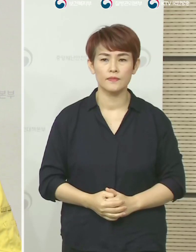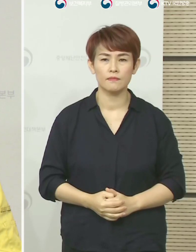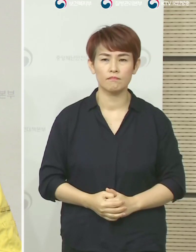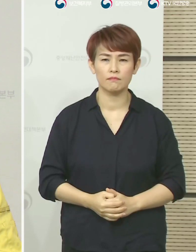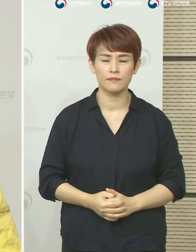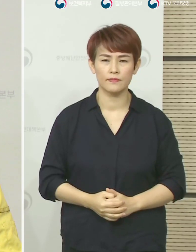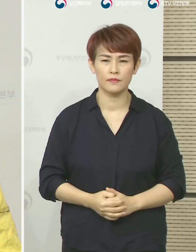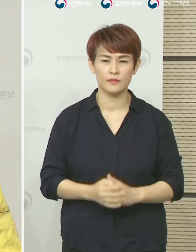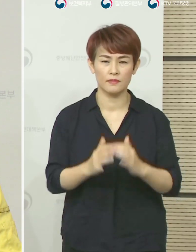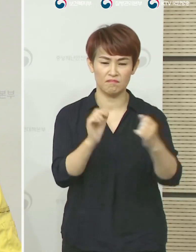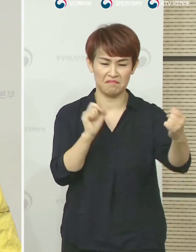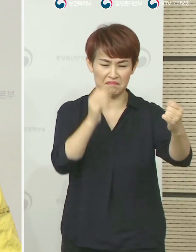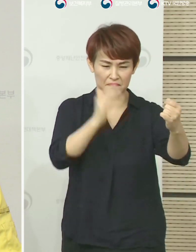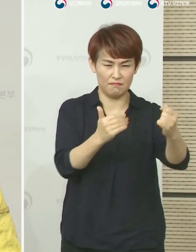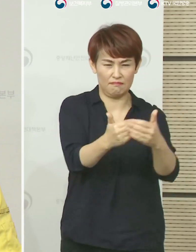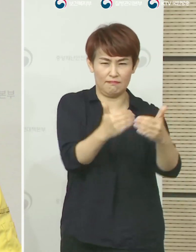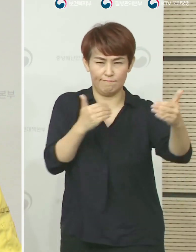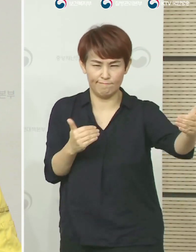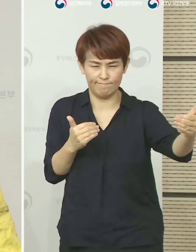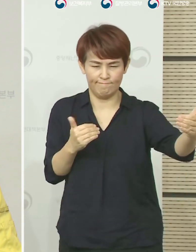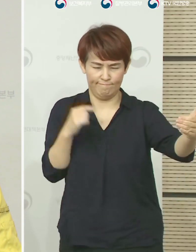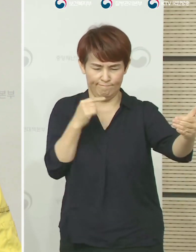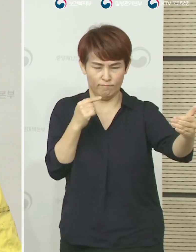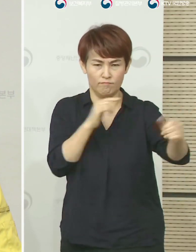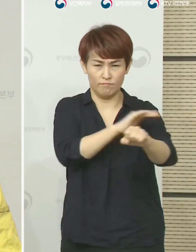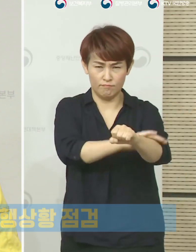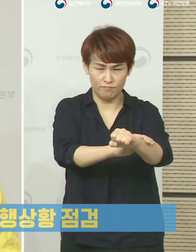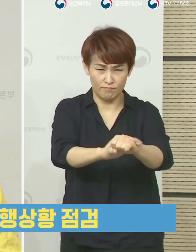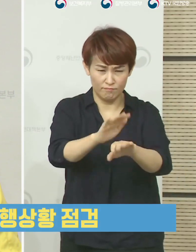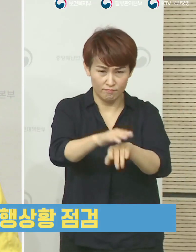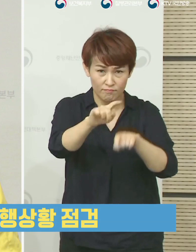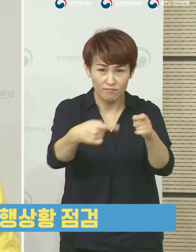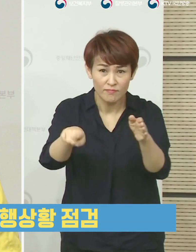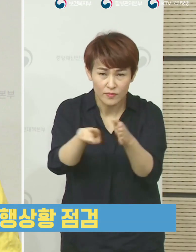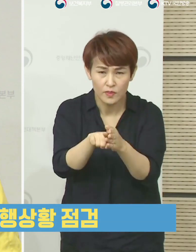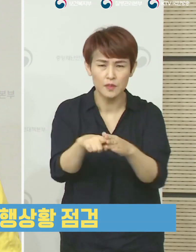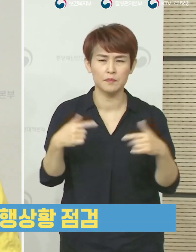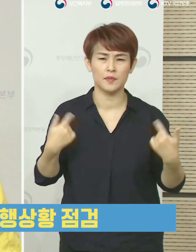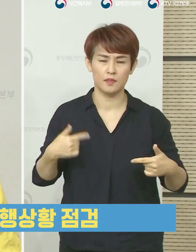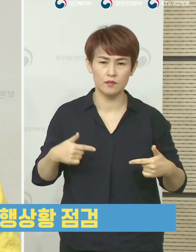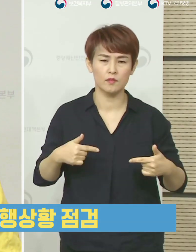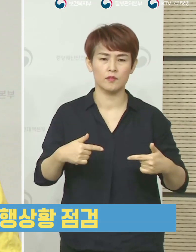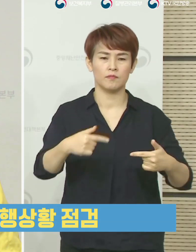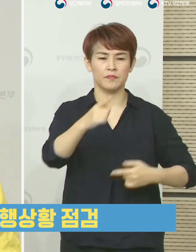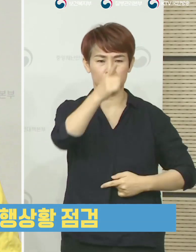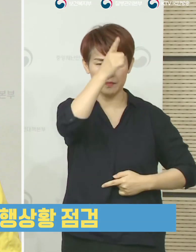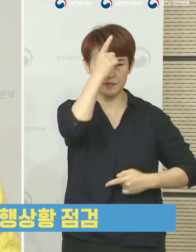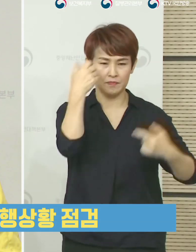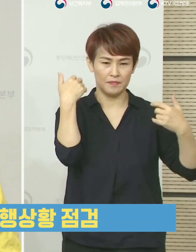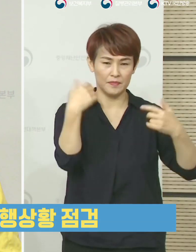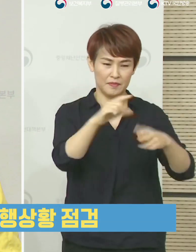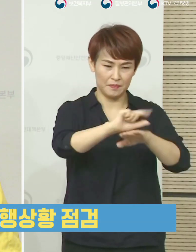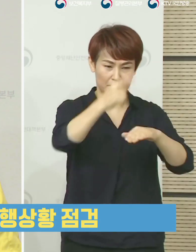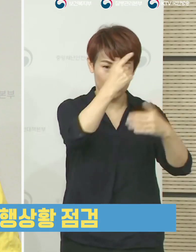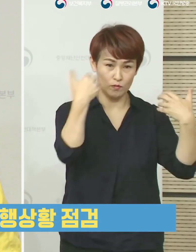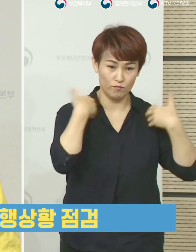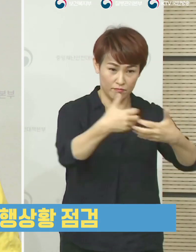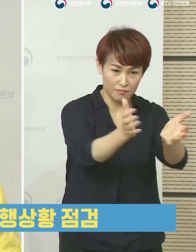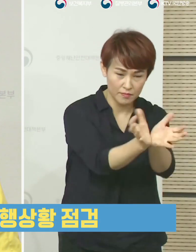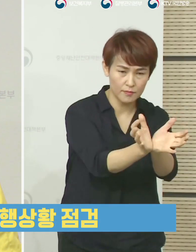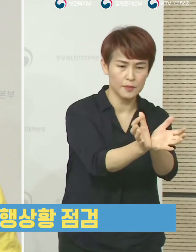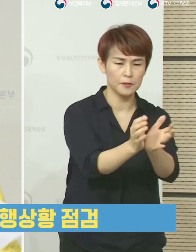강도 높은 사회적 거리두기의 차질 없는 이행을 위해 매일 중대본에서 지자체별 사회적 거리두기 이행